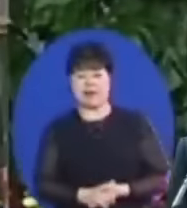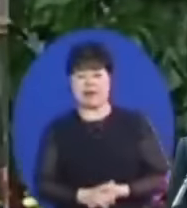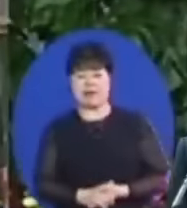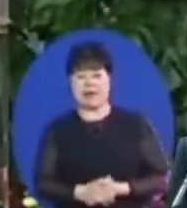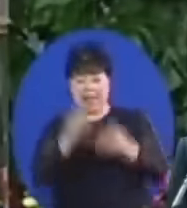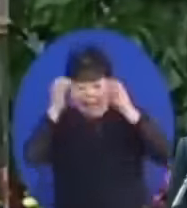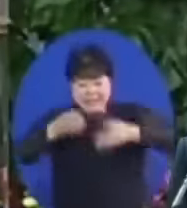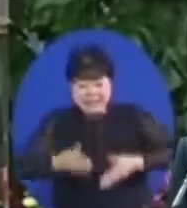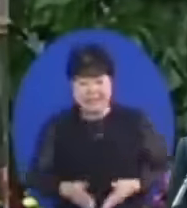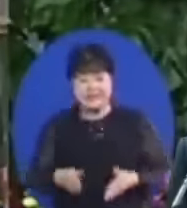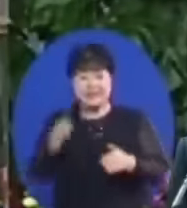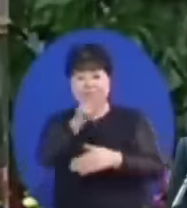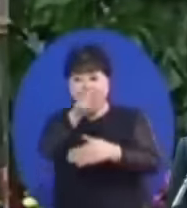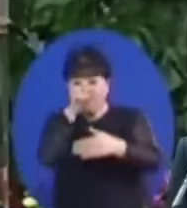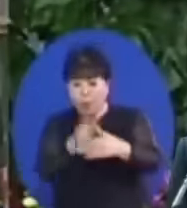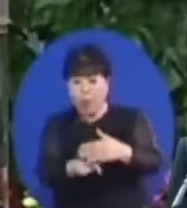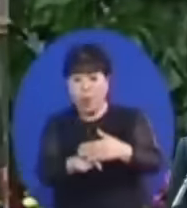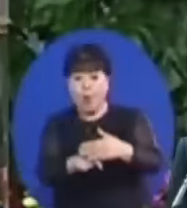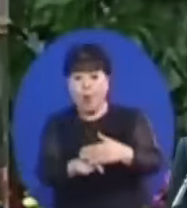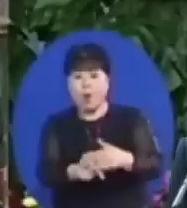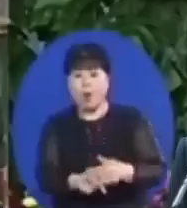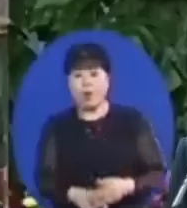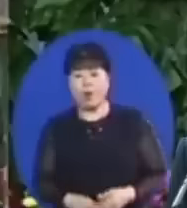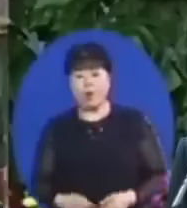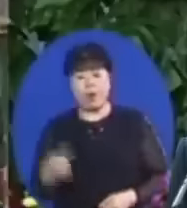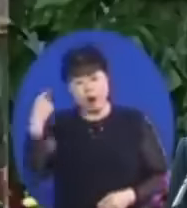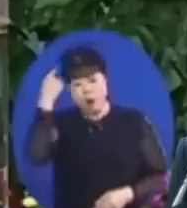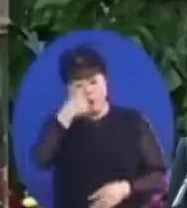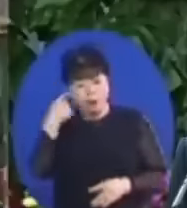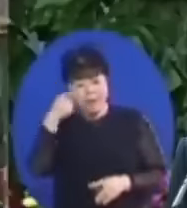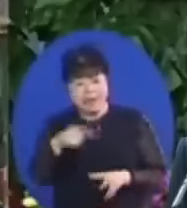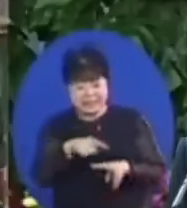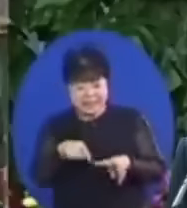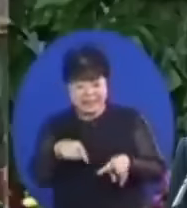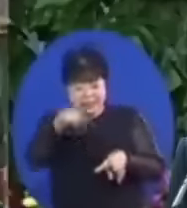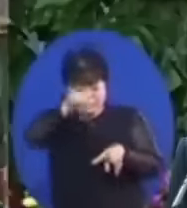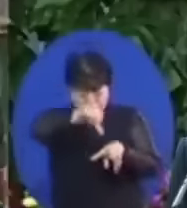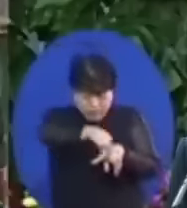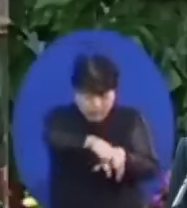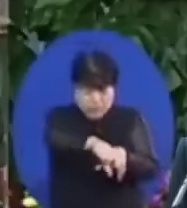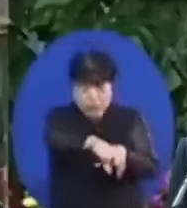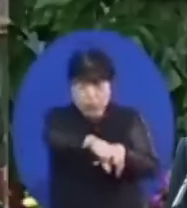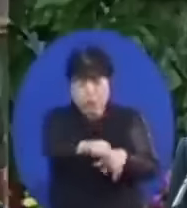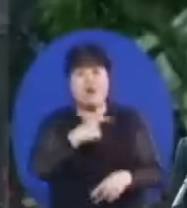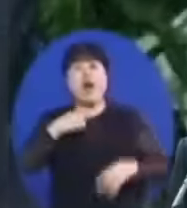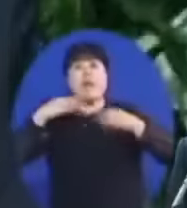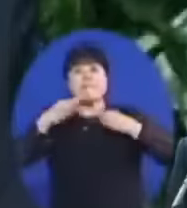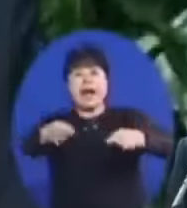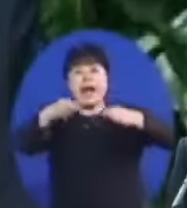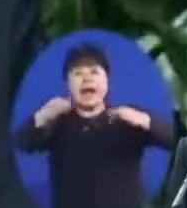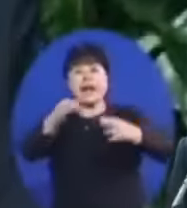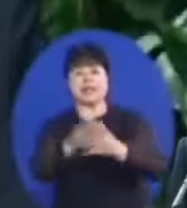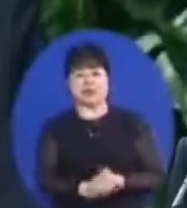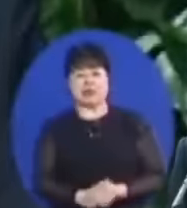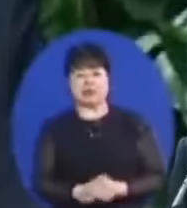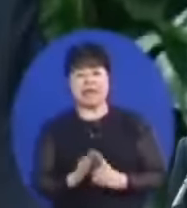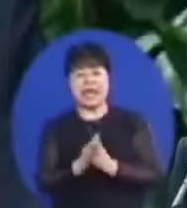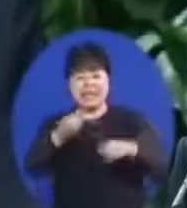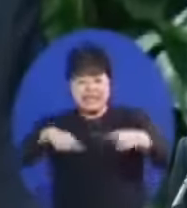어린 아이를 낳는 심정으로 머리가 다리 사이로 들어가도록 배가 우르지도록 고함을 치고 간절한 기도라는